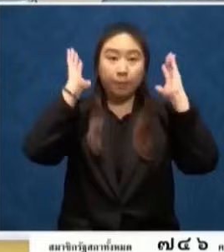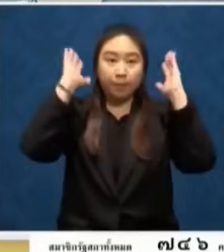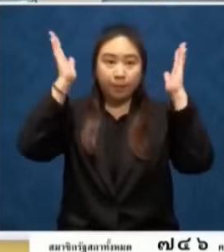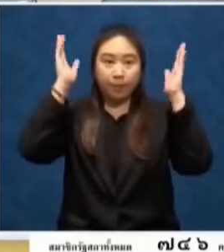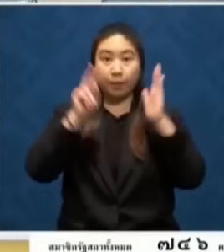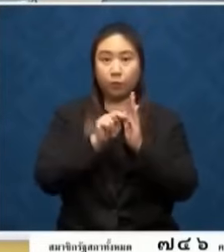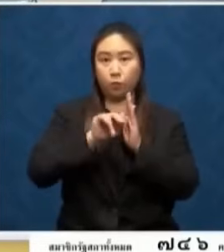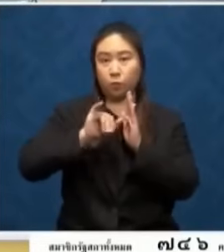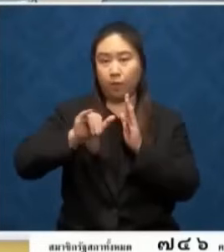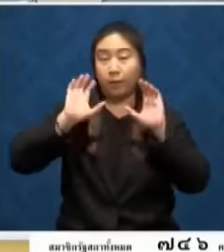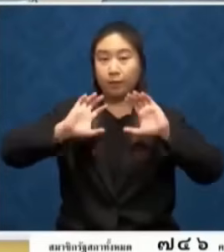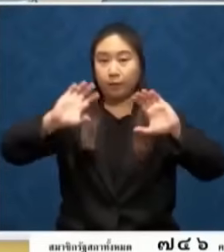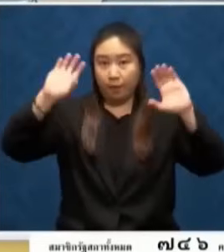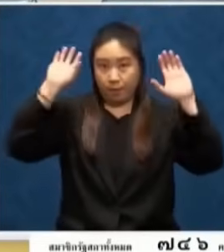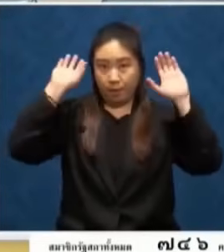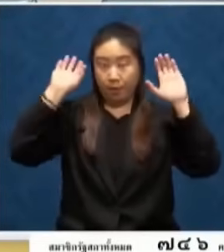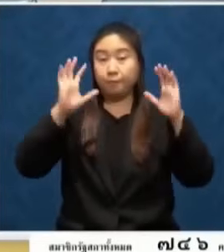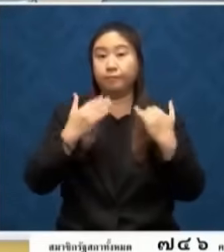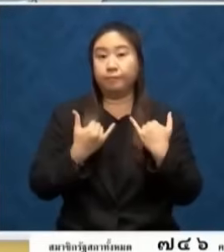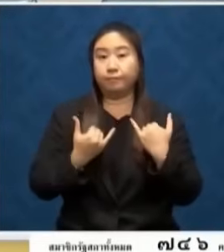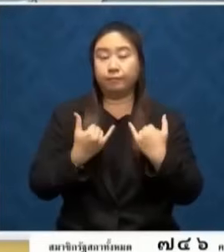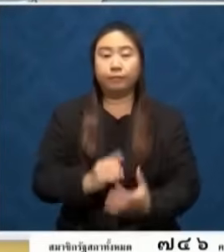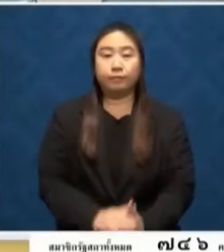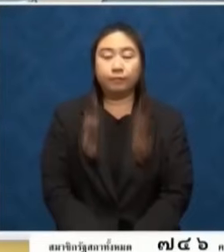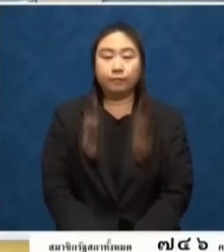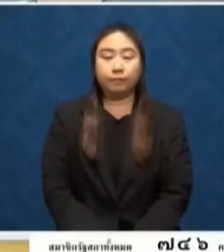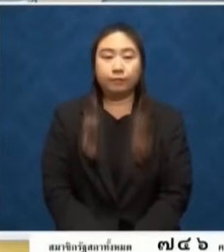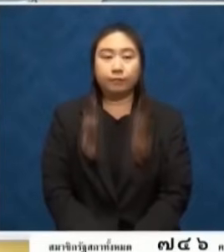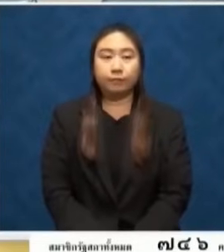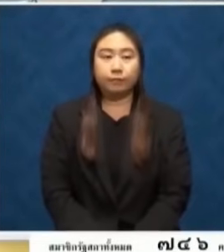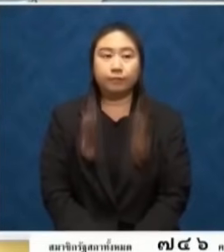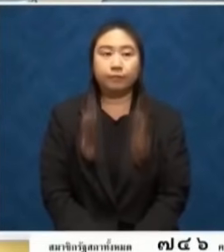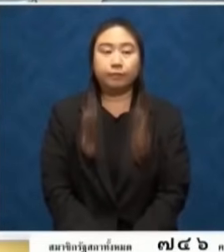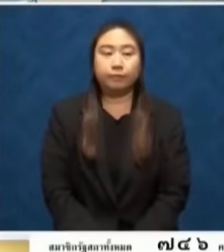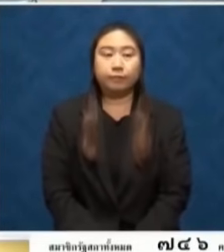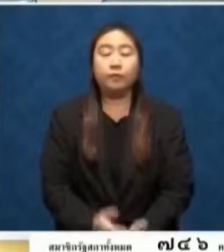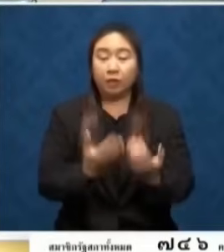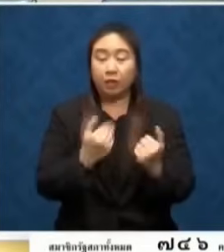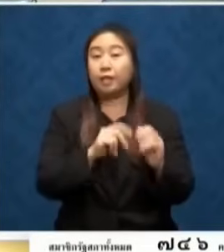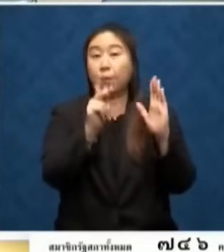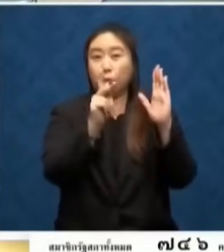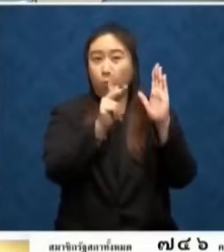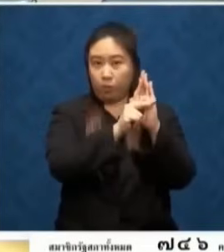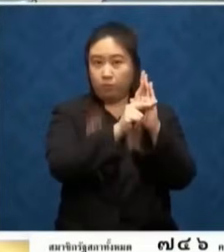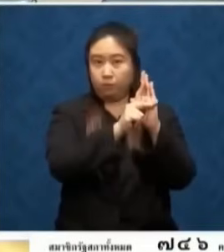ในครั้งนี้โดยเงื่อนไขของข้อบังคับ